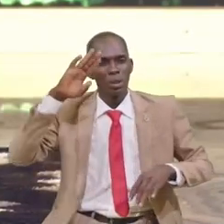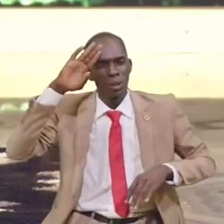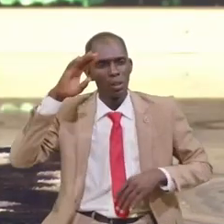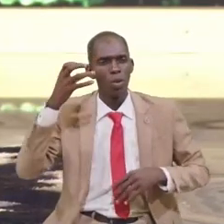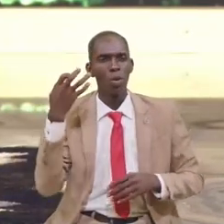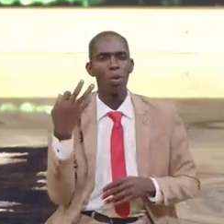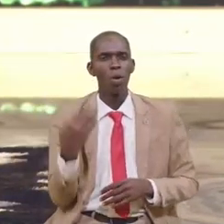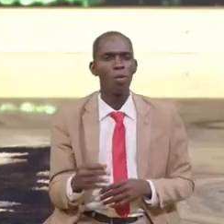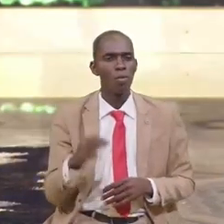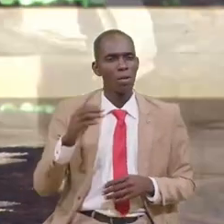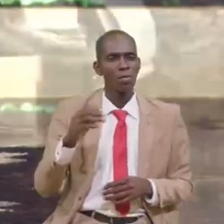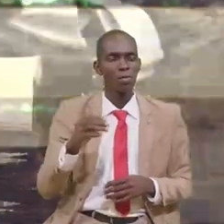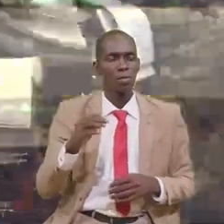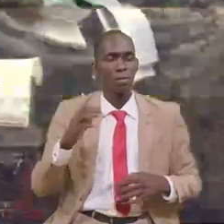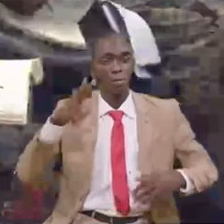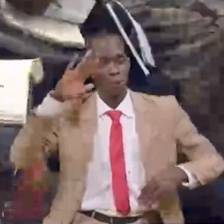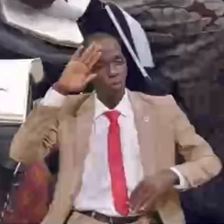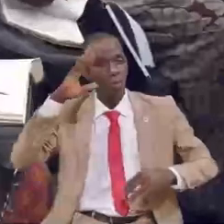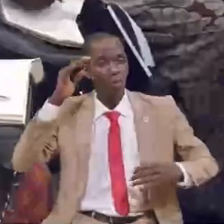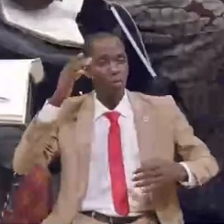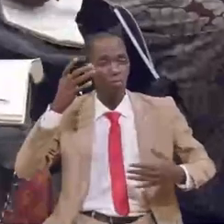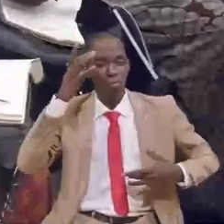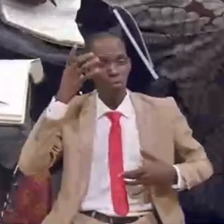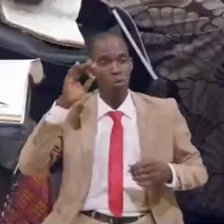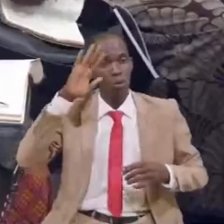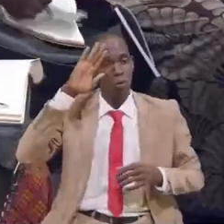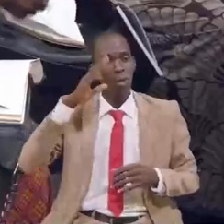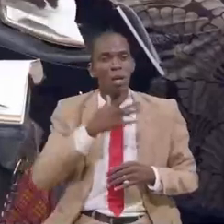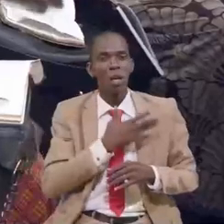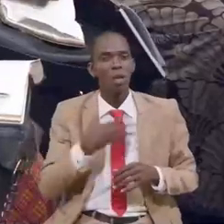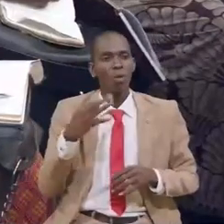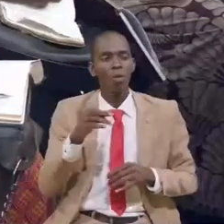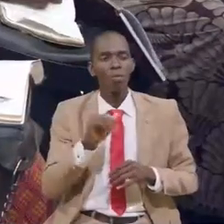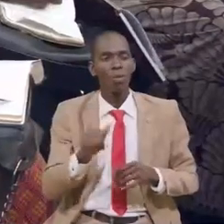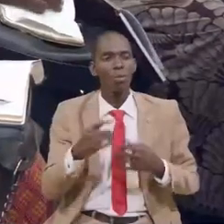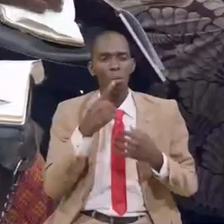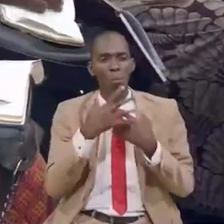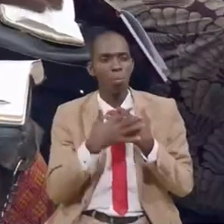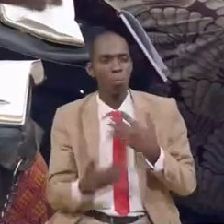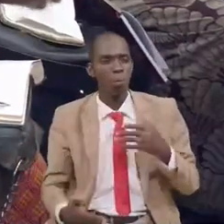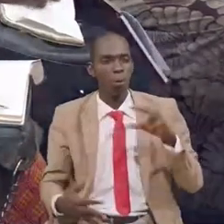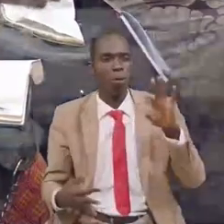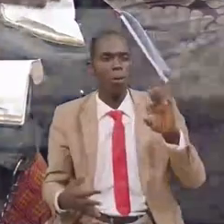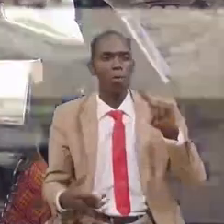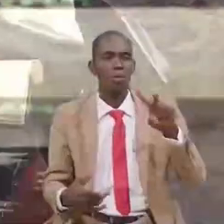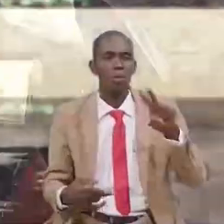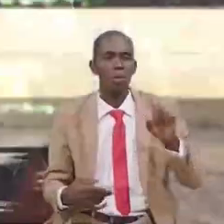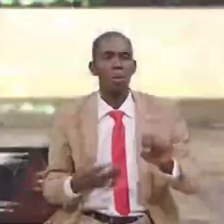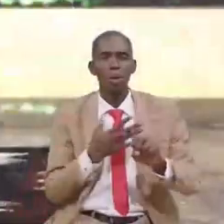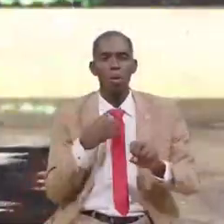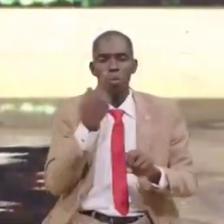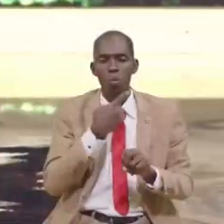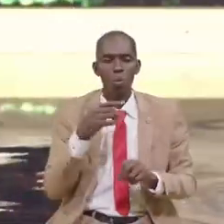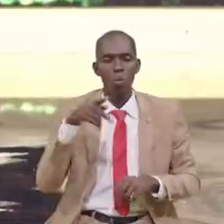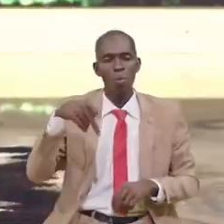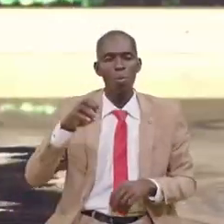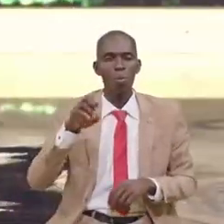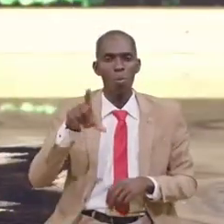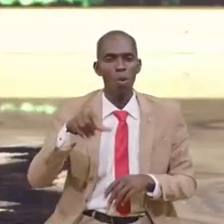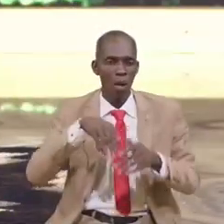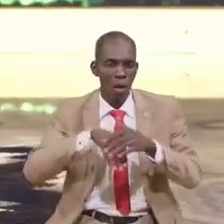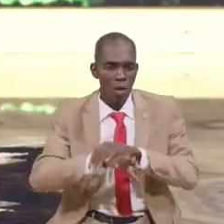de la dysenterie. Paul, s'étant rendu vers lui, pria, lui imposa les mains et le